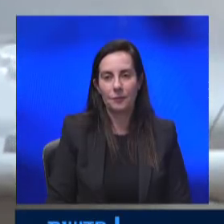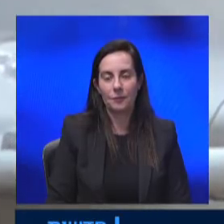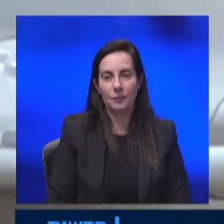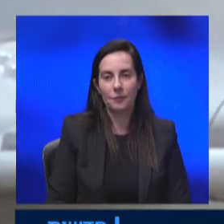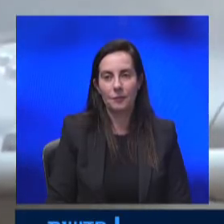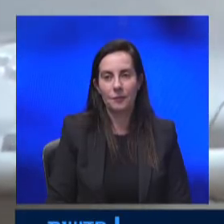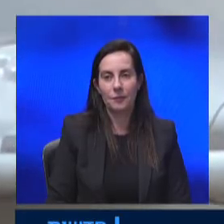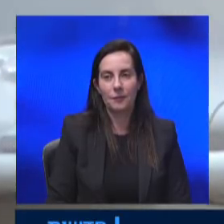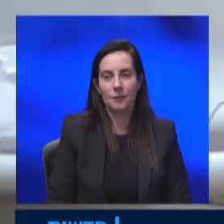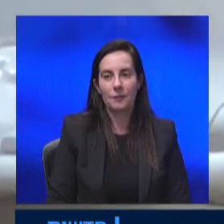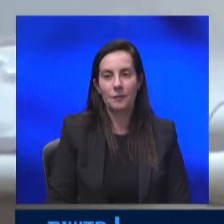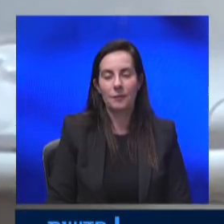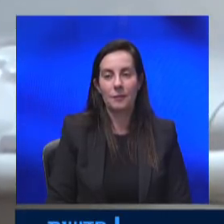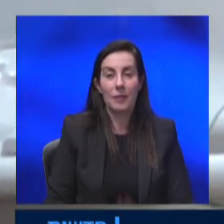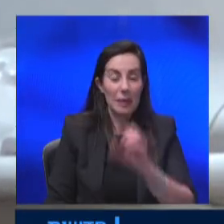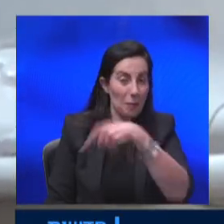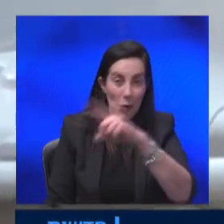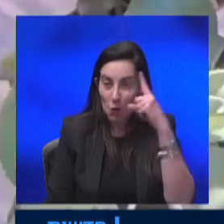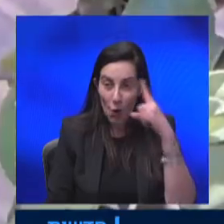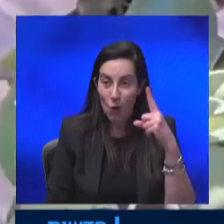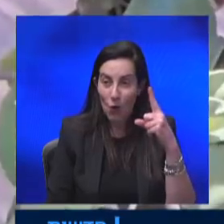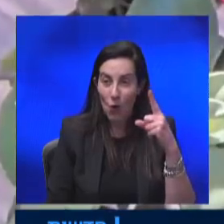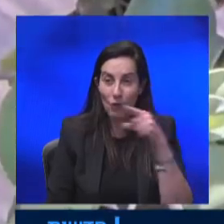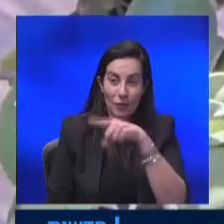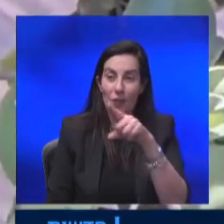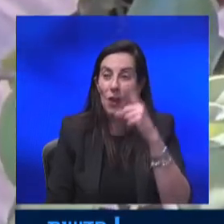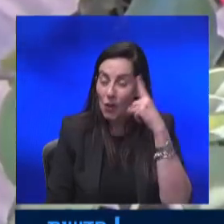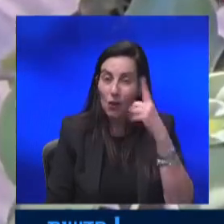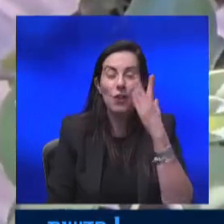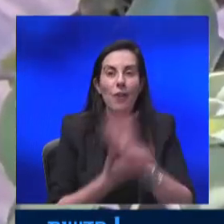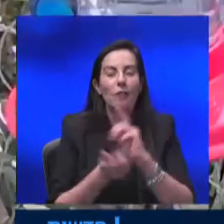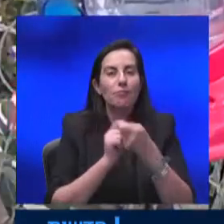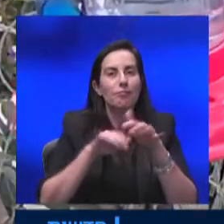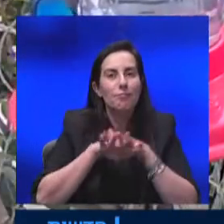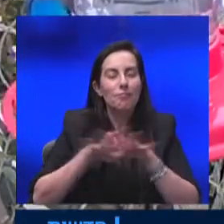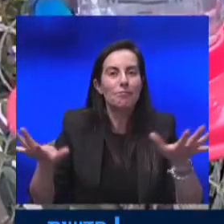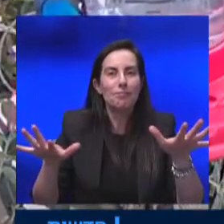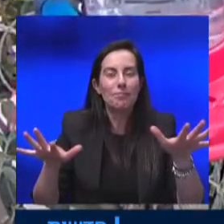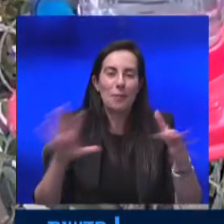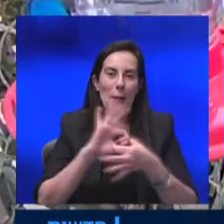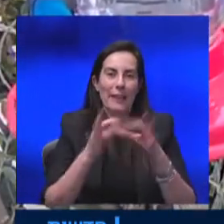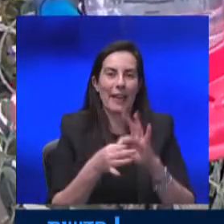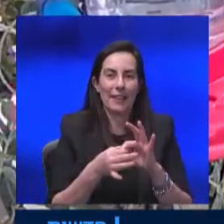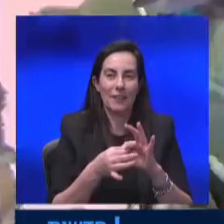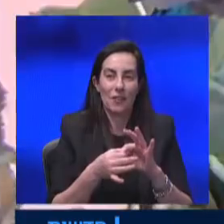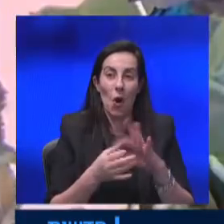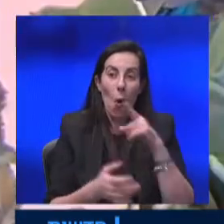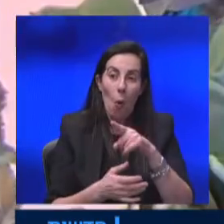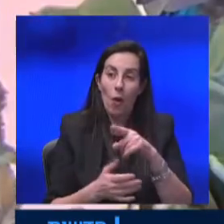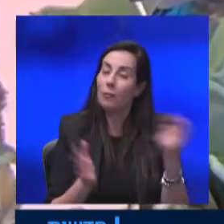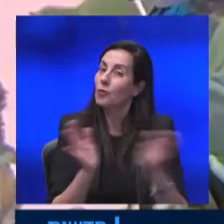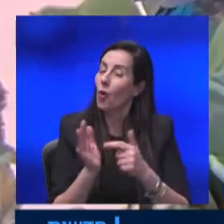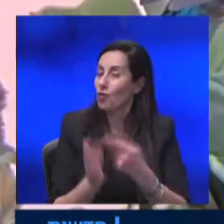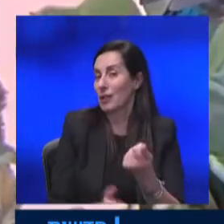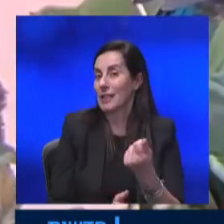אם הן רק היו יודעות, אם הצופיות האלה היו יודעות שהפכו לכוכבות רשת, יכול להיות שהן היו דורשות תמלוגים, בינתיים